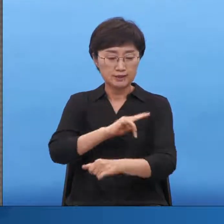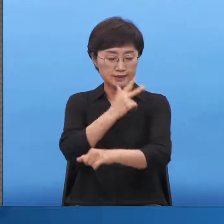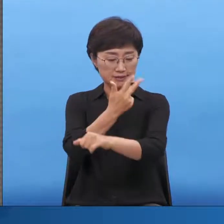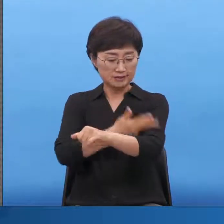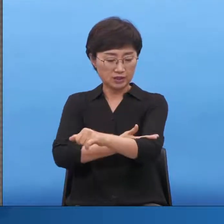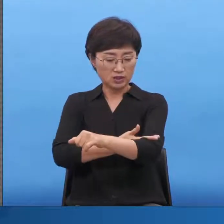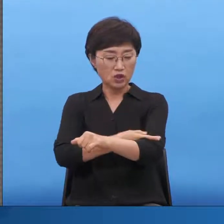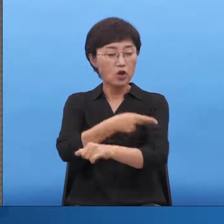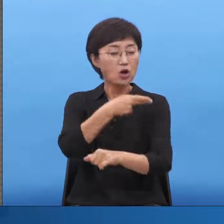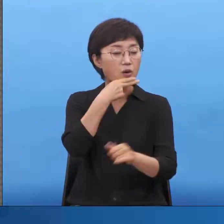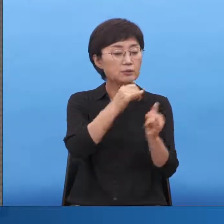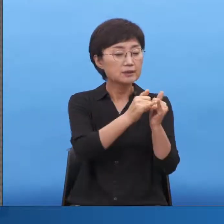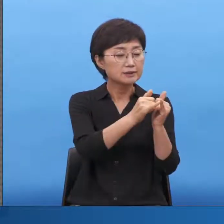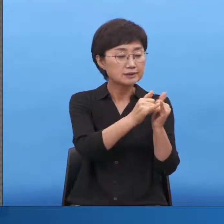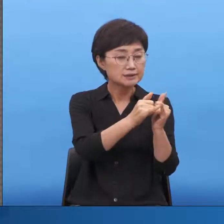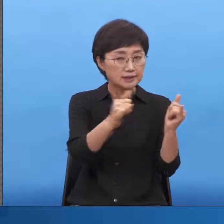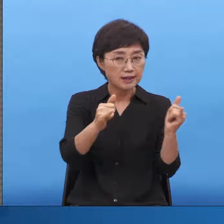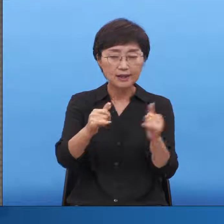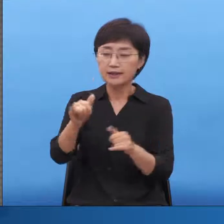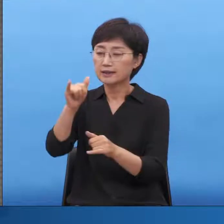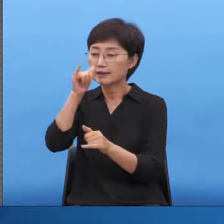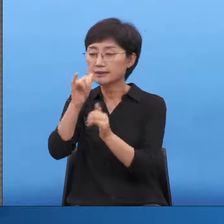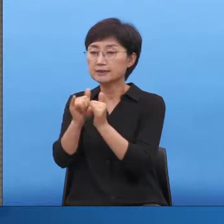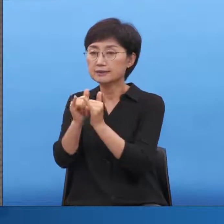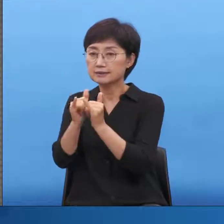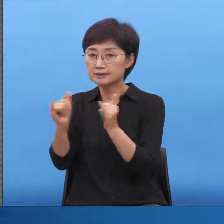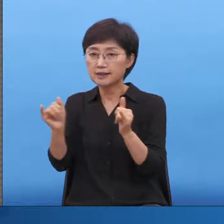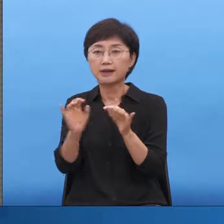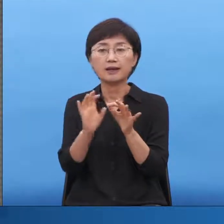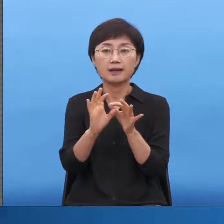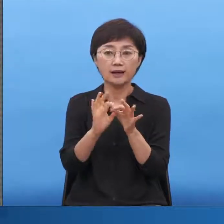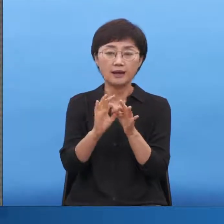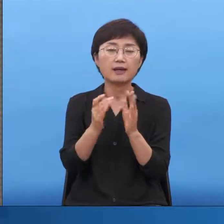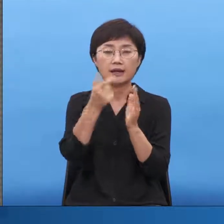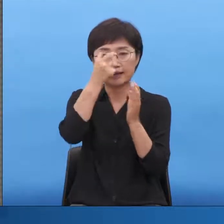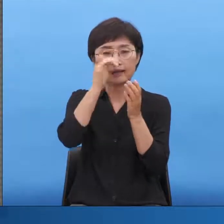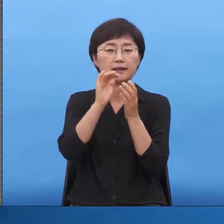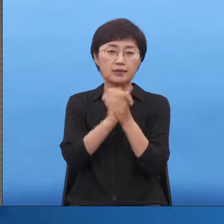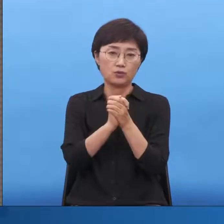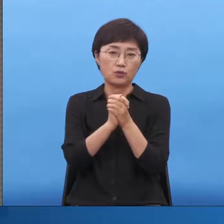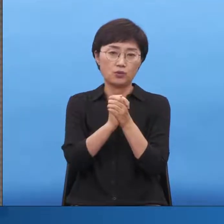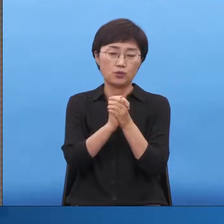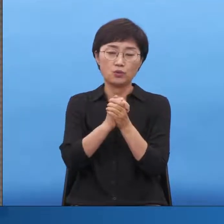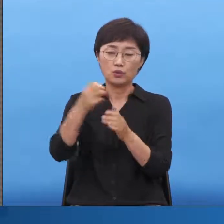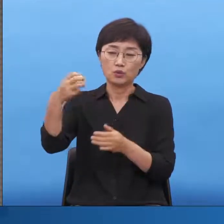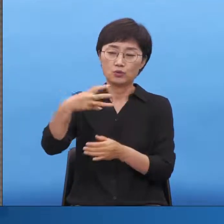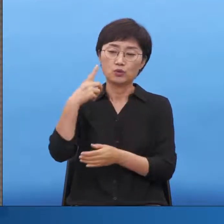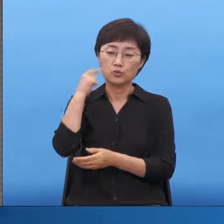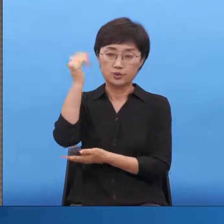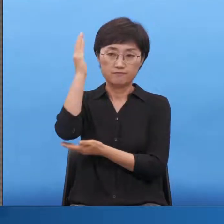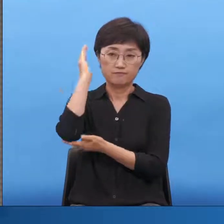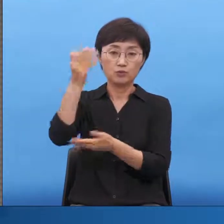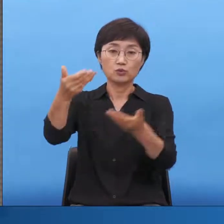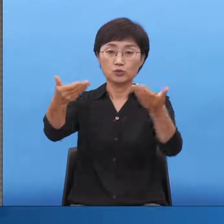기도란 제목으로 유광수 목사님께서 말씀을 증거해 주시겠습니다. 원리스 시반 시완 자매